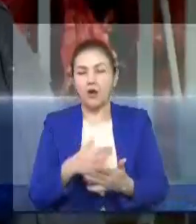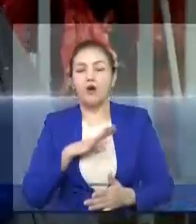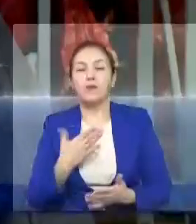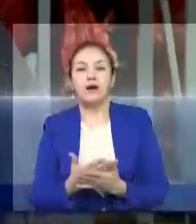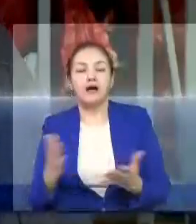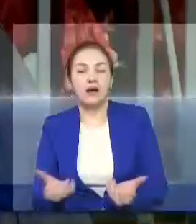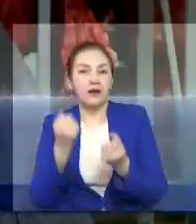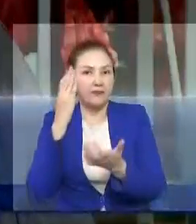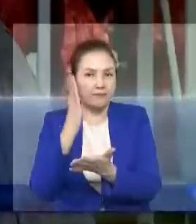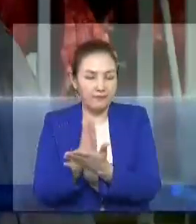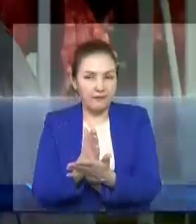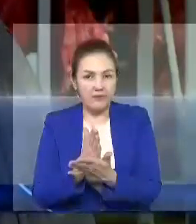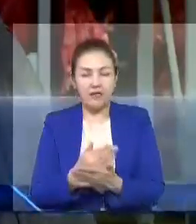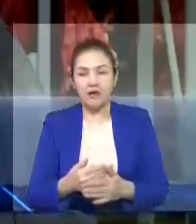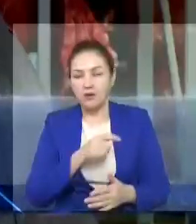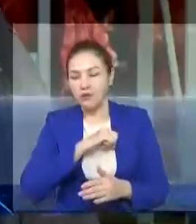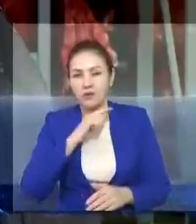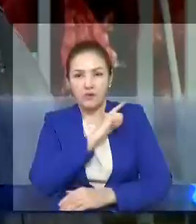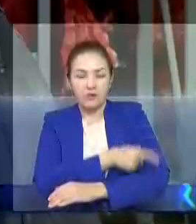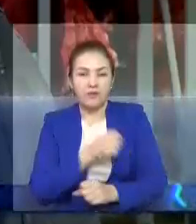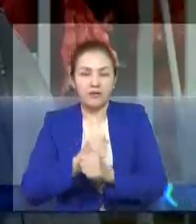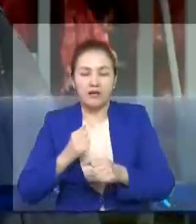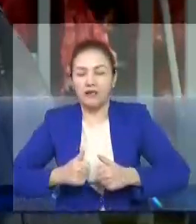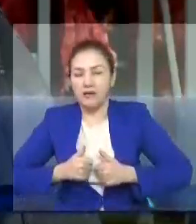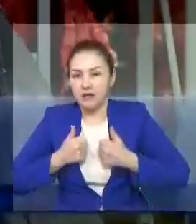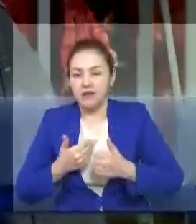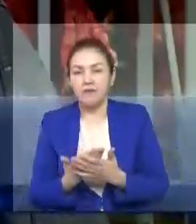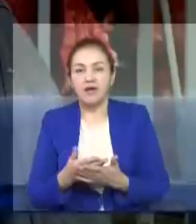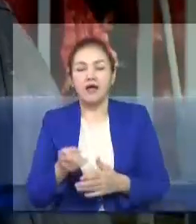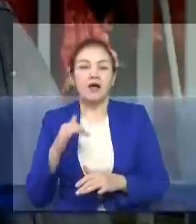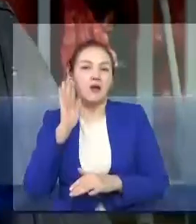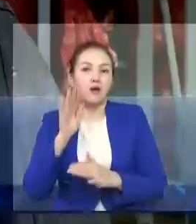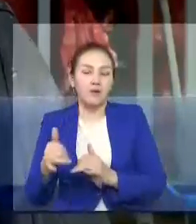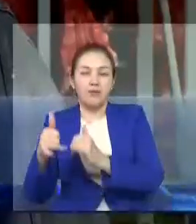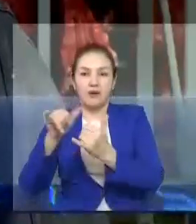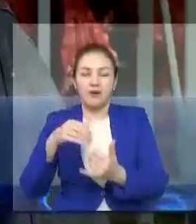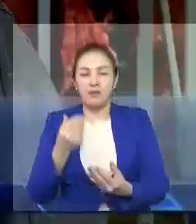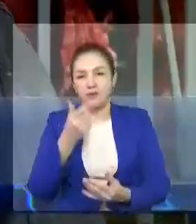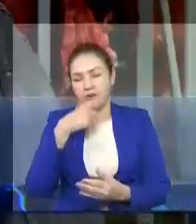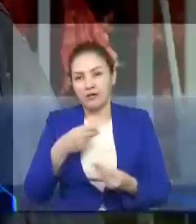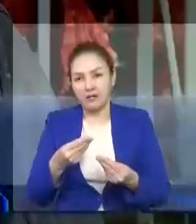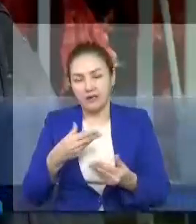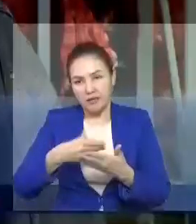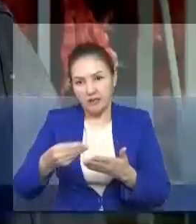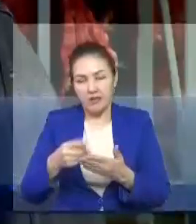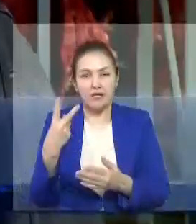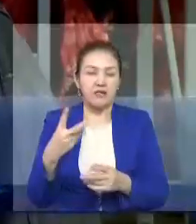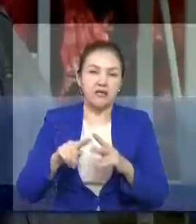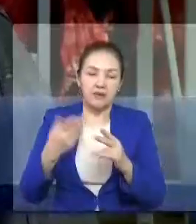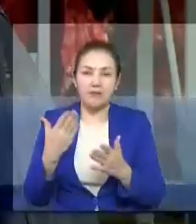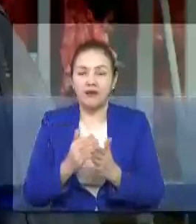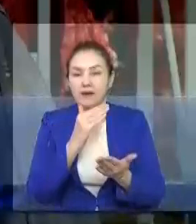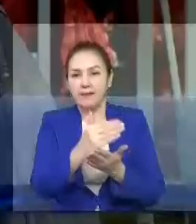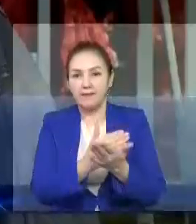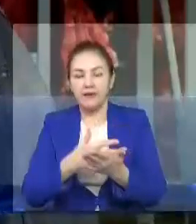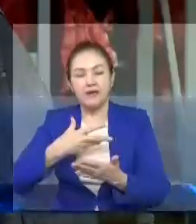Үкіметтен қолдау бар, басым бөлігін өз күшімізбен жасауға тырысып жатырмыз. Алқап суару үшін өз қаржымызға бір техника алдық, тағы екі техниканы